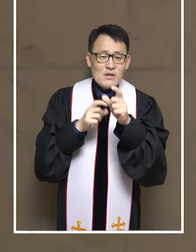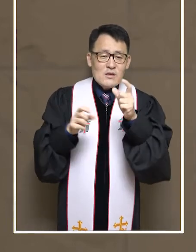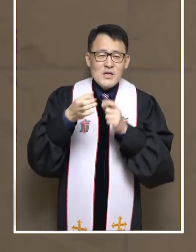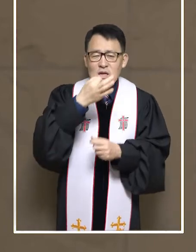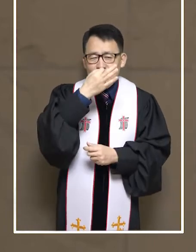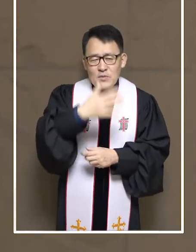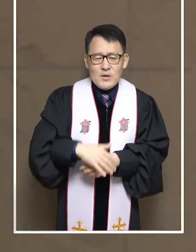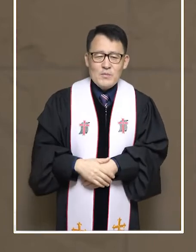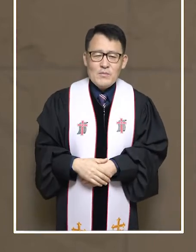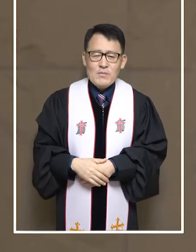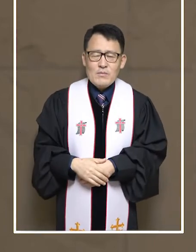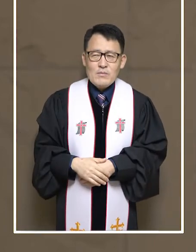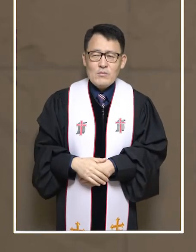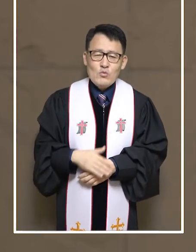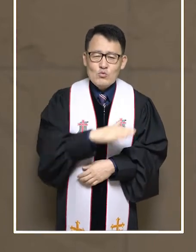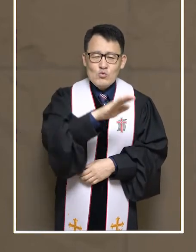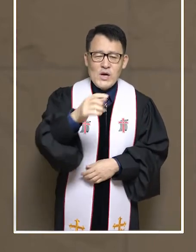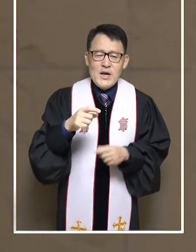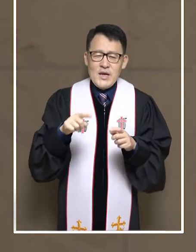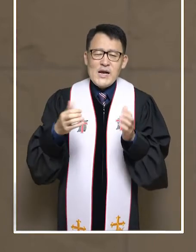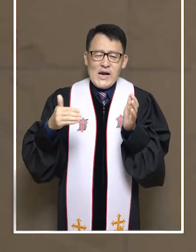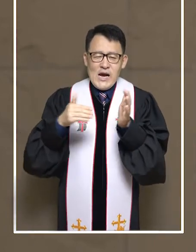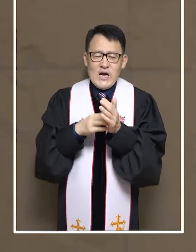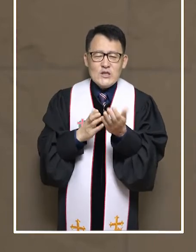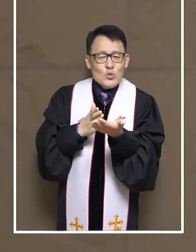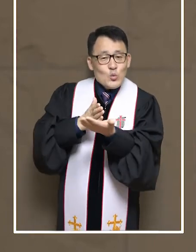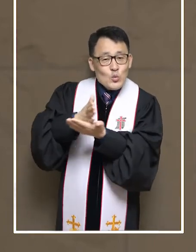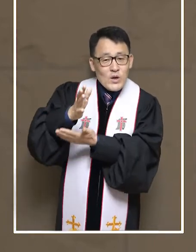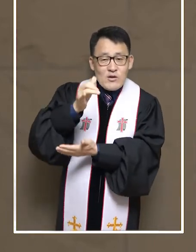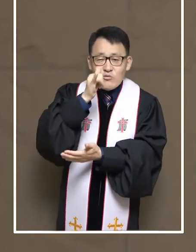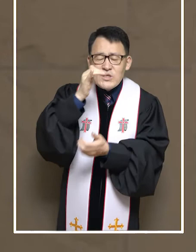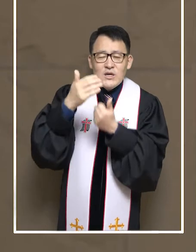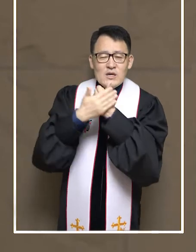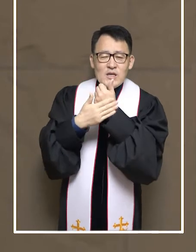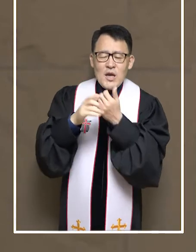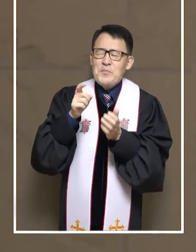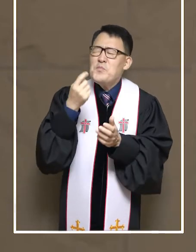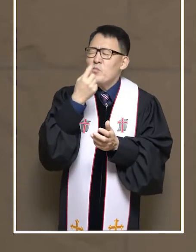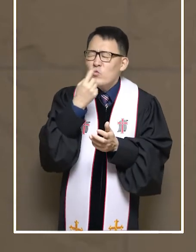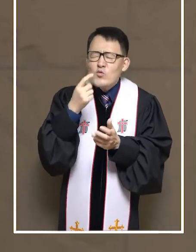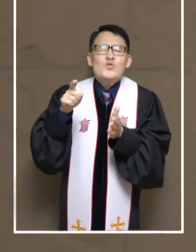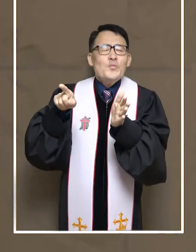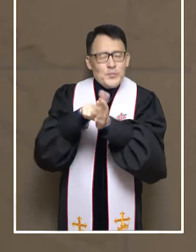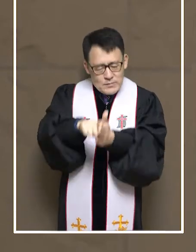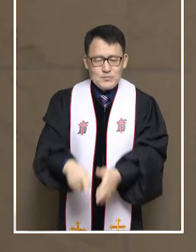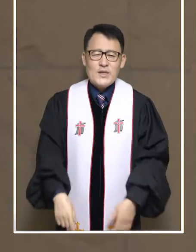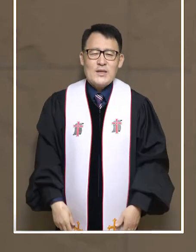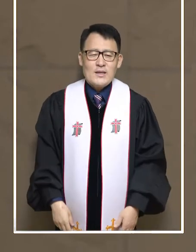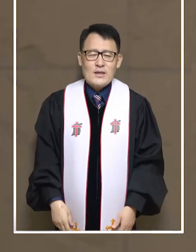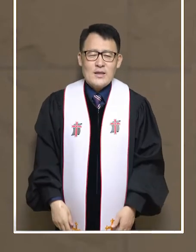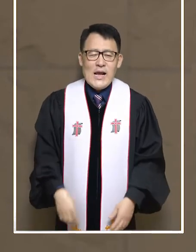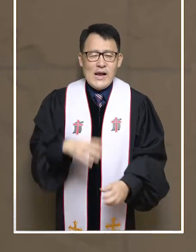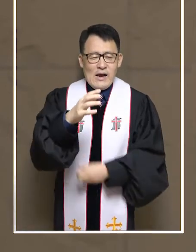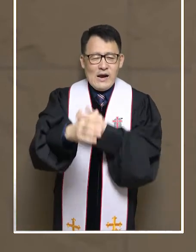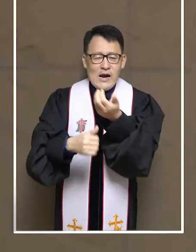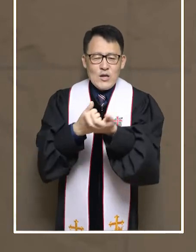더 힘들어졌기는 하지만 그러나 우리도 여기를 통과할 수 있는 은혜를 얻게 될 줄로